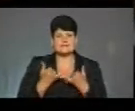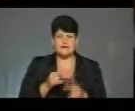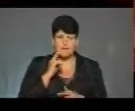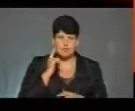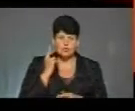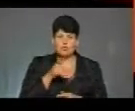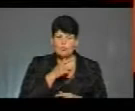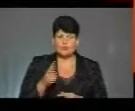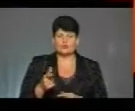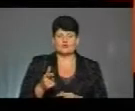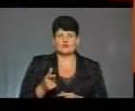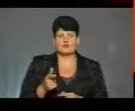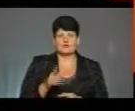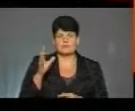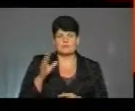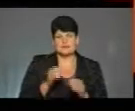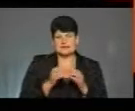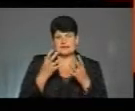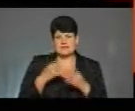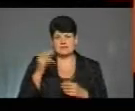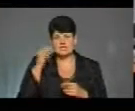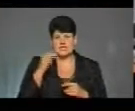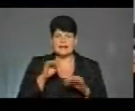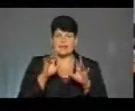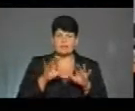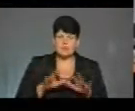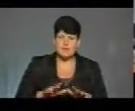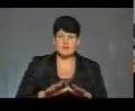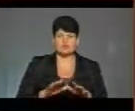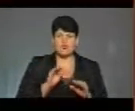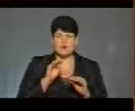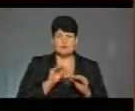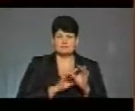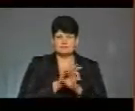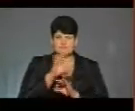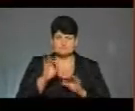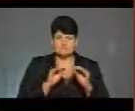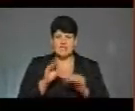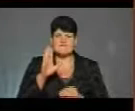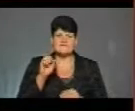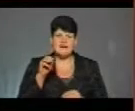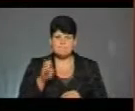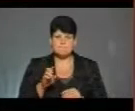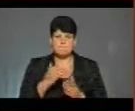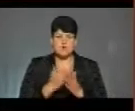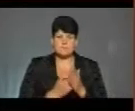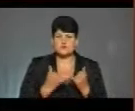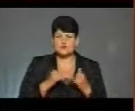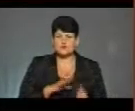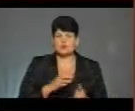з 11 до 15 години вчили основи інформатики, графічного дизайну та веб-програмування. Сьогодні був